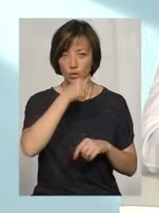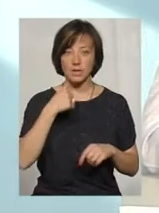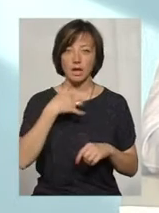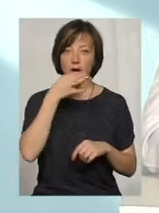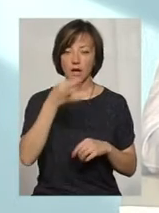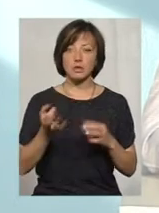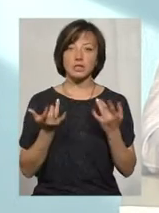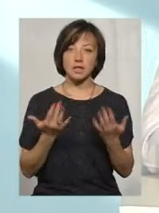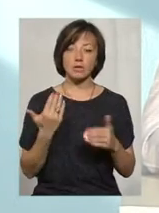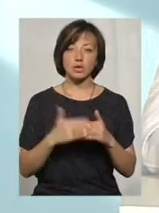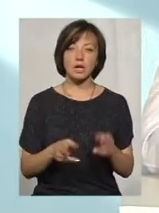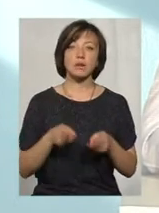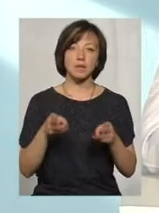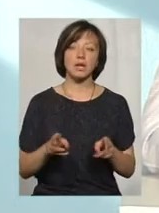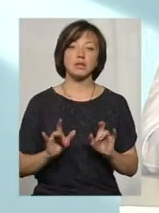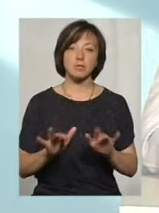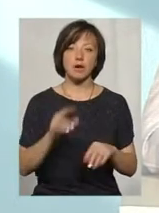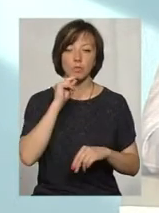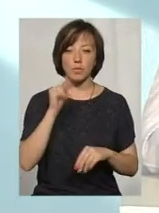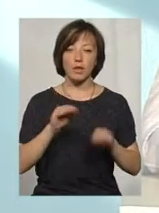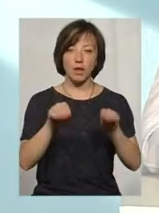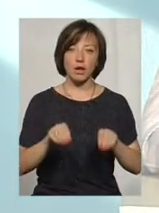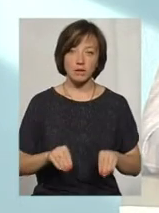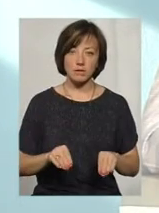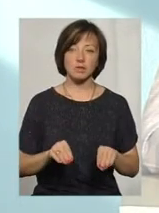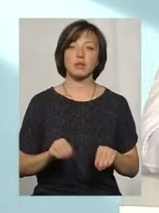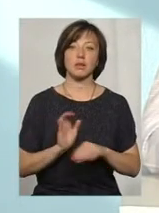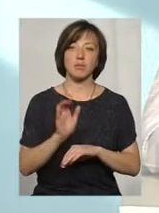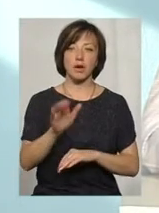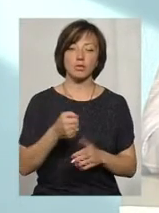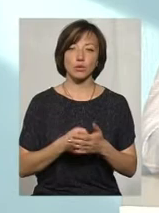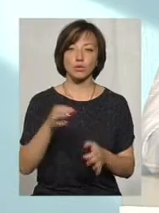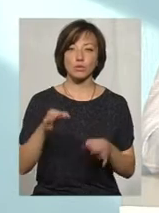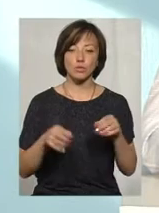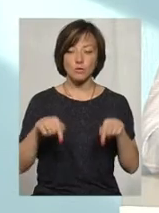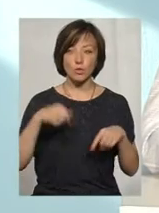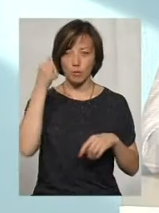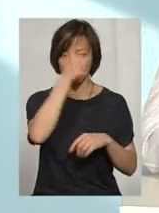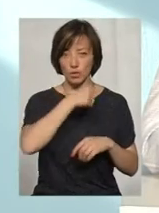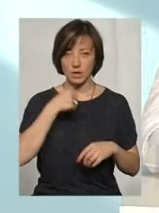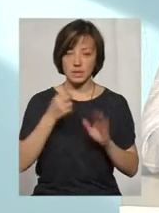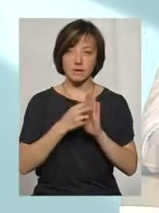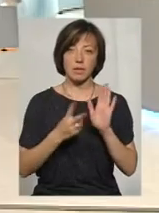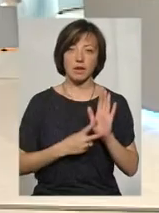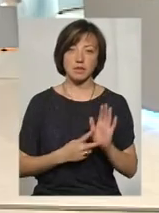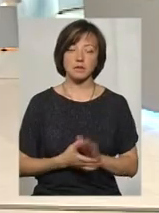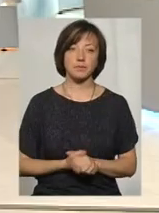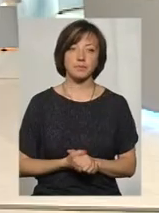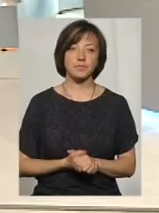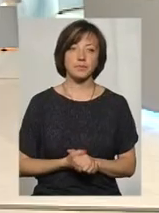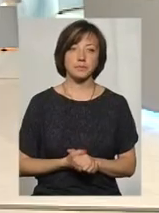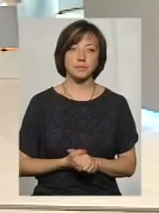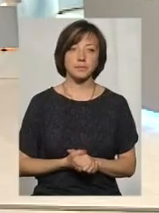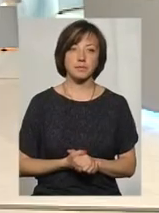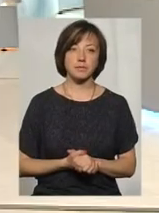скільки вже кримінальних проваджень, обвинувальних актів у кримінальних провадженнях направлено до суду вже в поточному році. Це є 17.